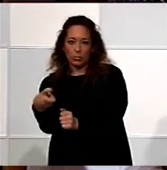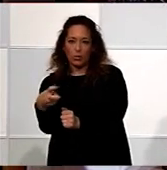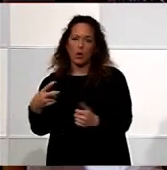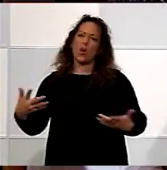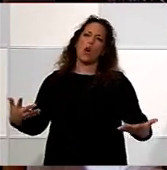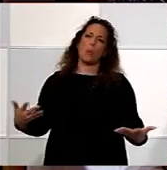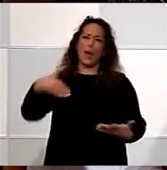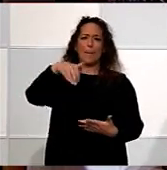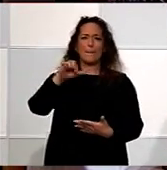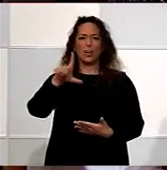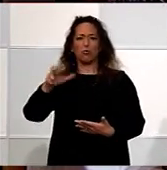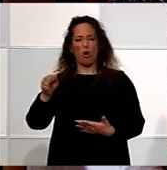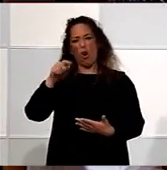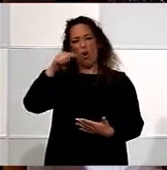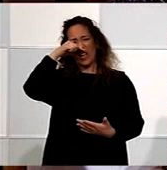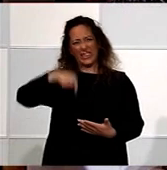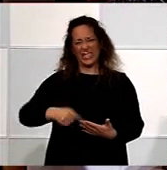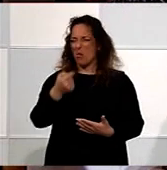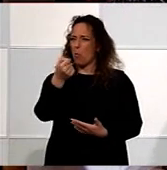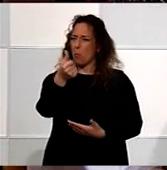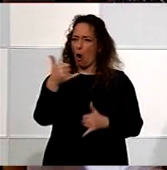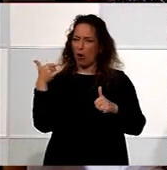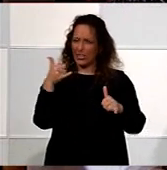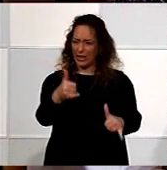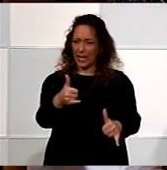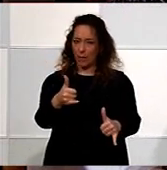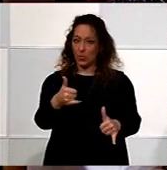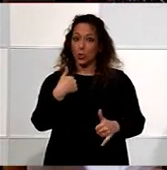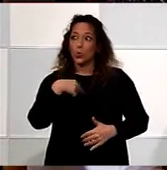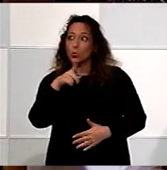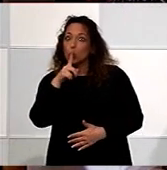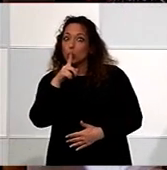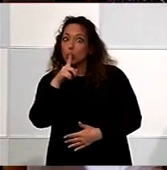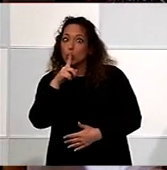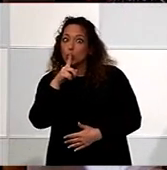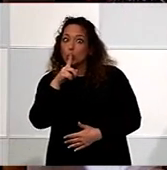carbó. Xxt, em sembla que entra algú.